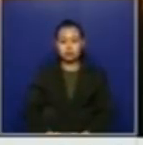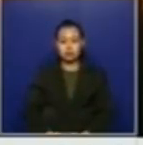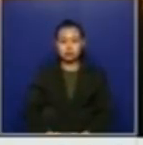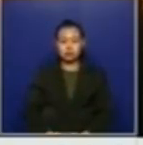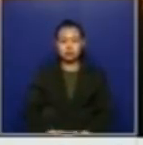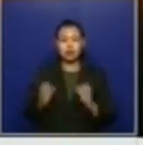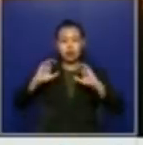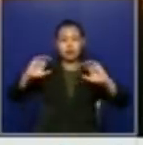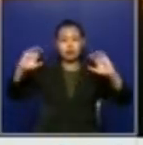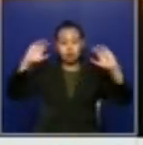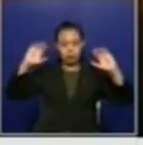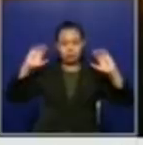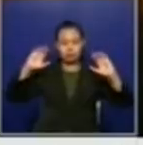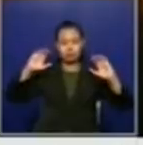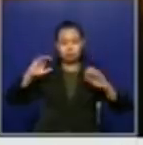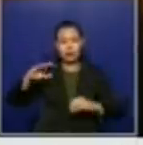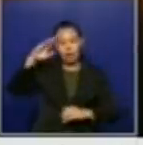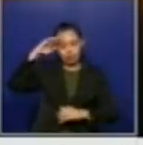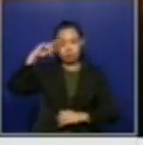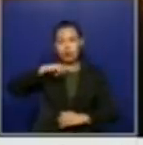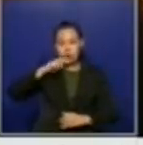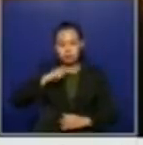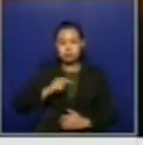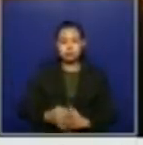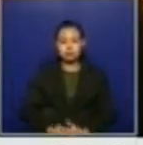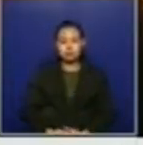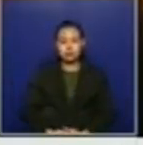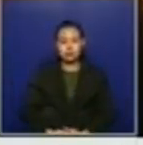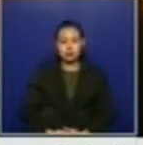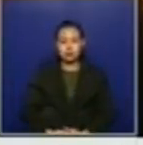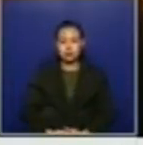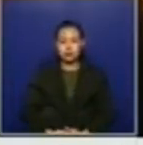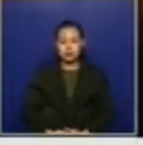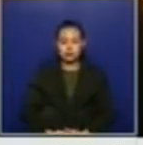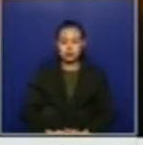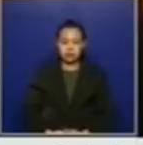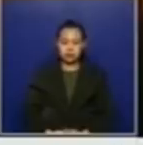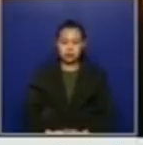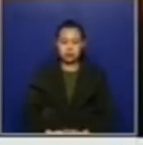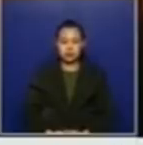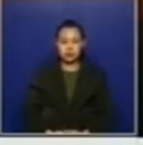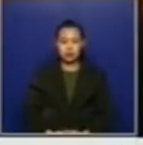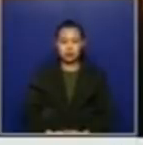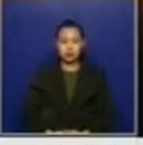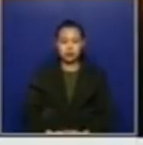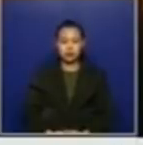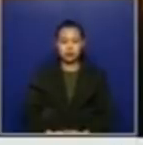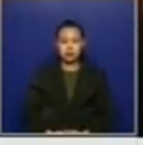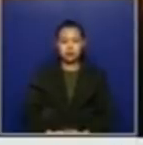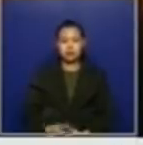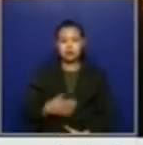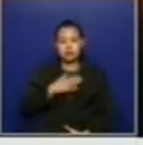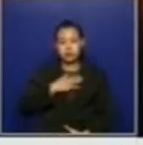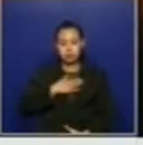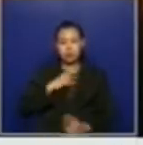รัฐบาลอาหารไทยฮะผมก็พยายามให้เขาบอกว่า backflip ค